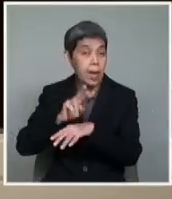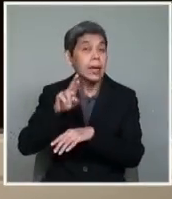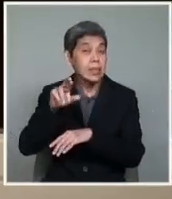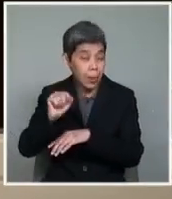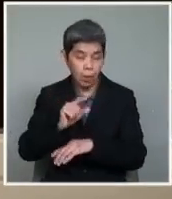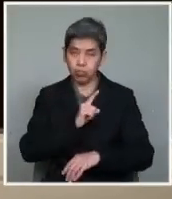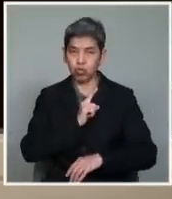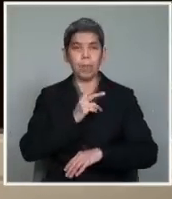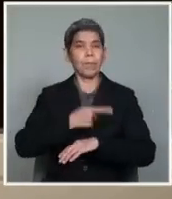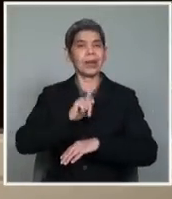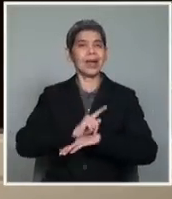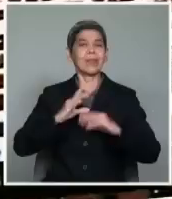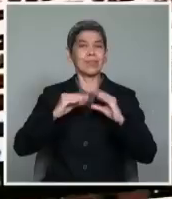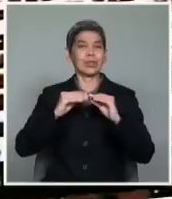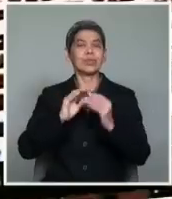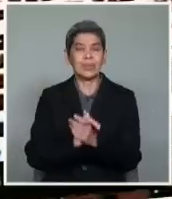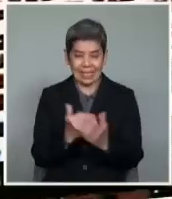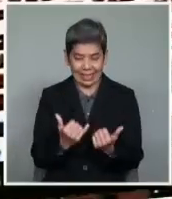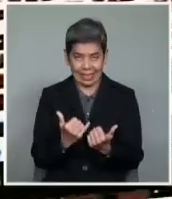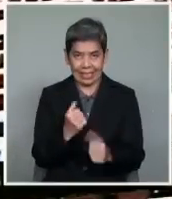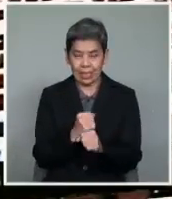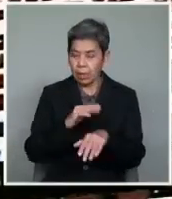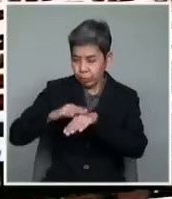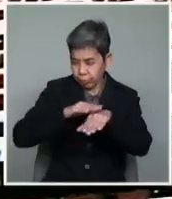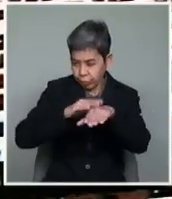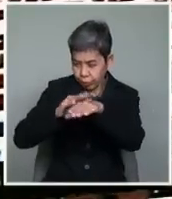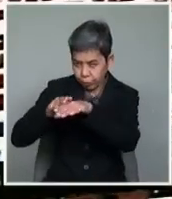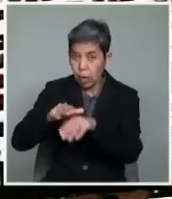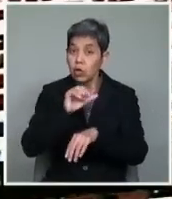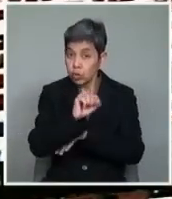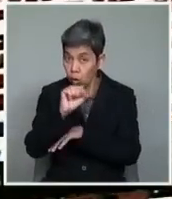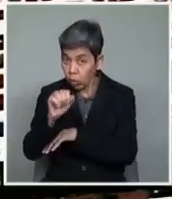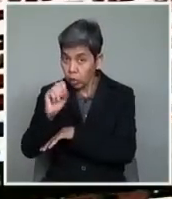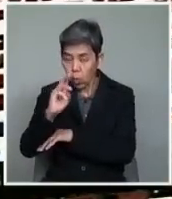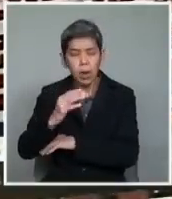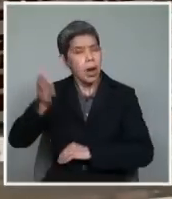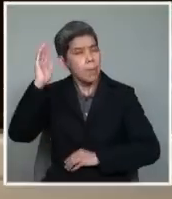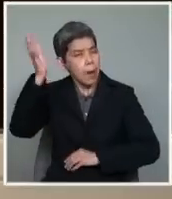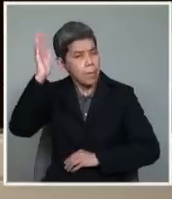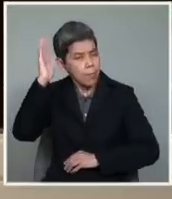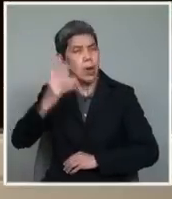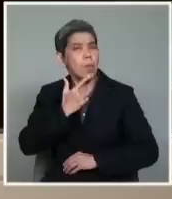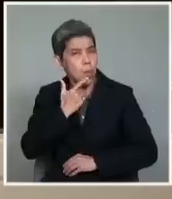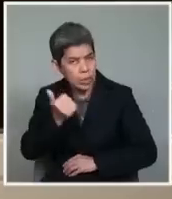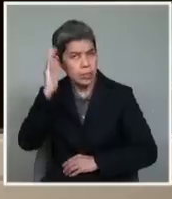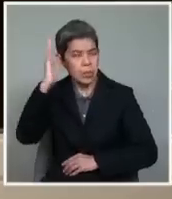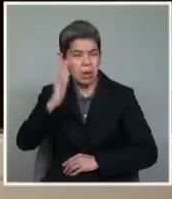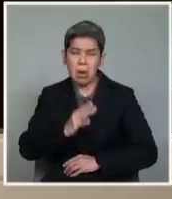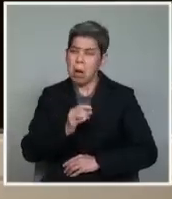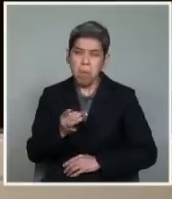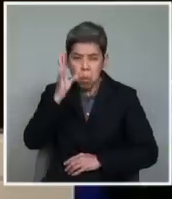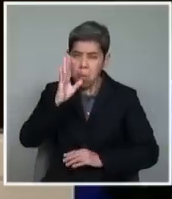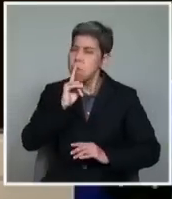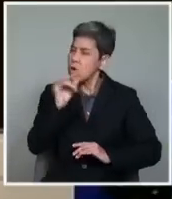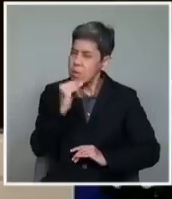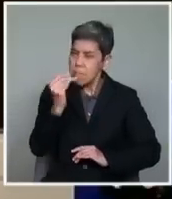ภาทำหน้าที่ประธานการประชุมซึ่งได้มีการเน้นย้ำให้สมาชิกร่วมกันอภิปรายหาทางออกให้กับประเทศโดยไม่ซ้ำเติมสถาน